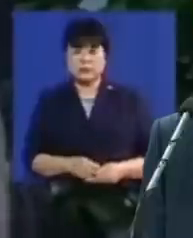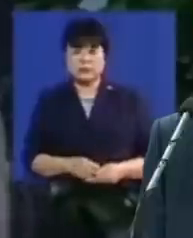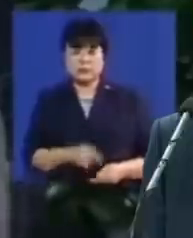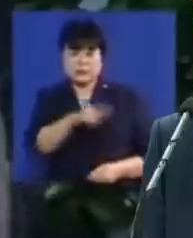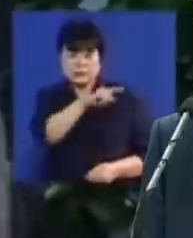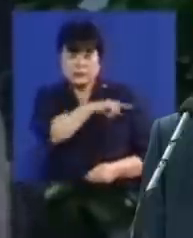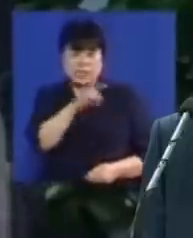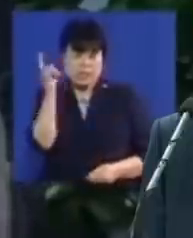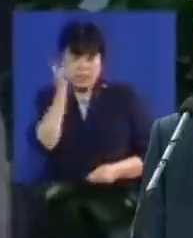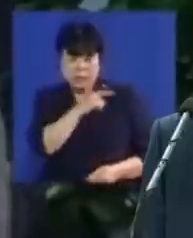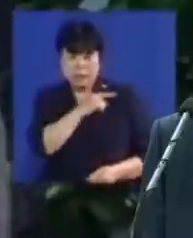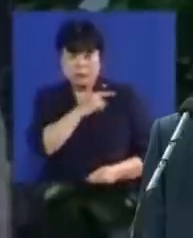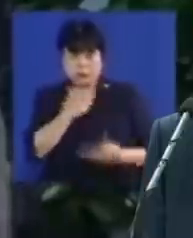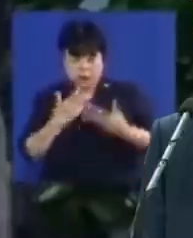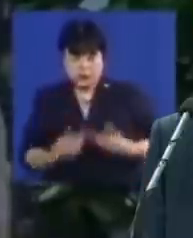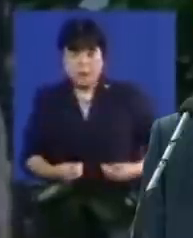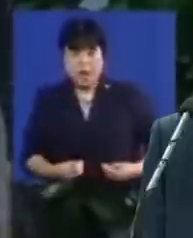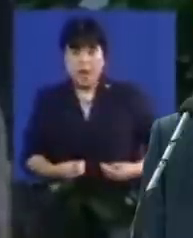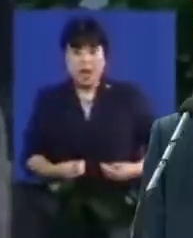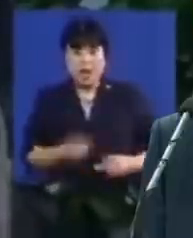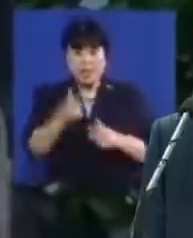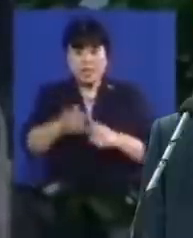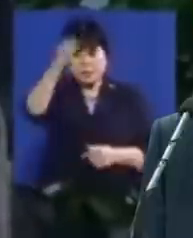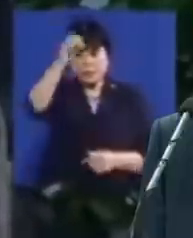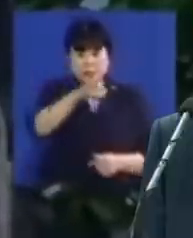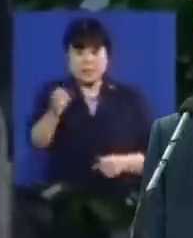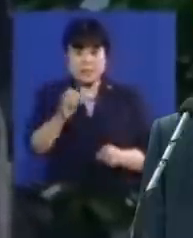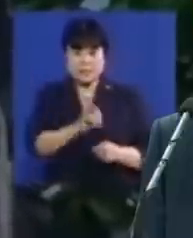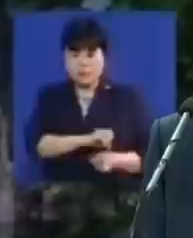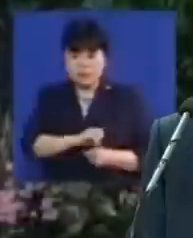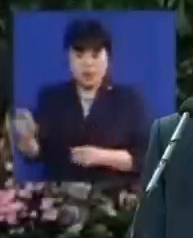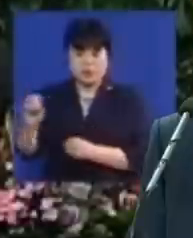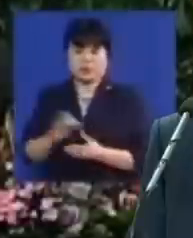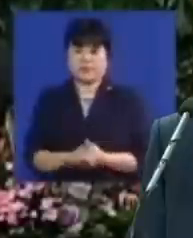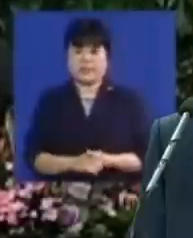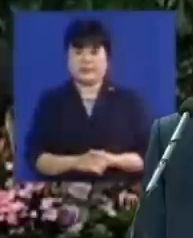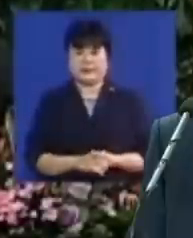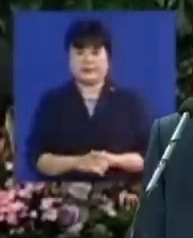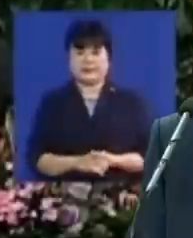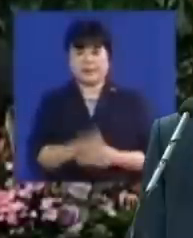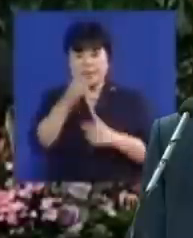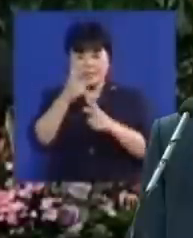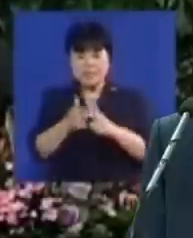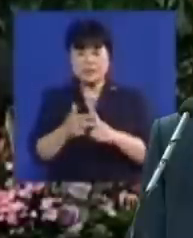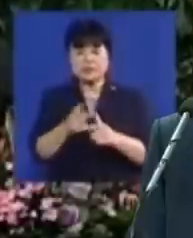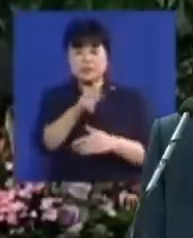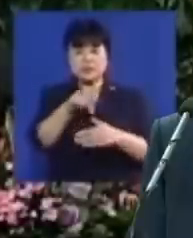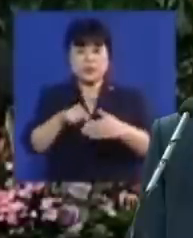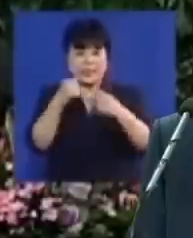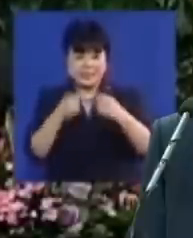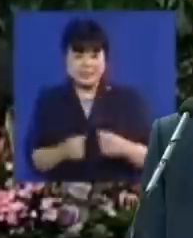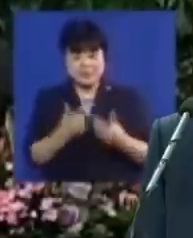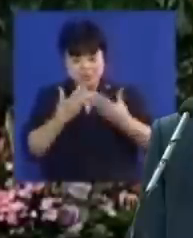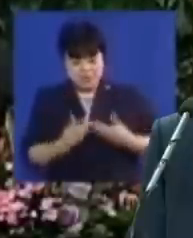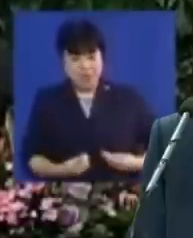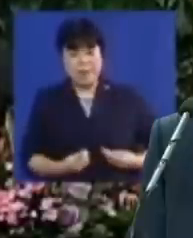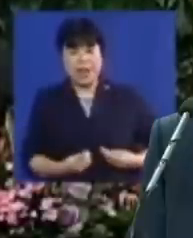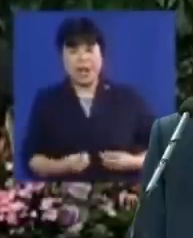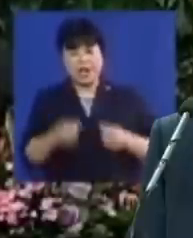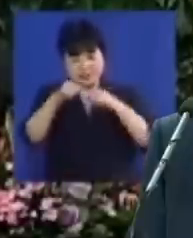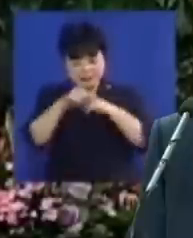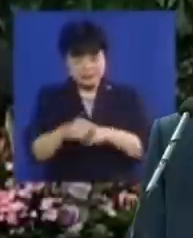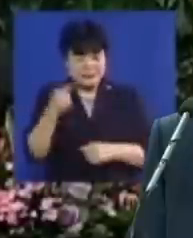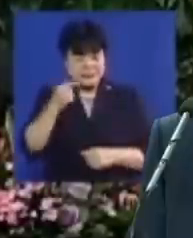예수님이 십자가에서 멸하버리기 때문인 것입니다. 예수님이 우리 속에 계시면 절망과